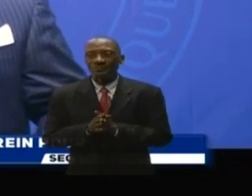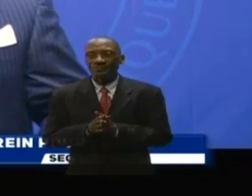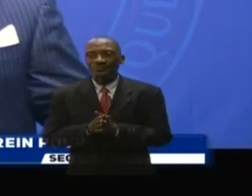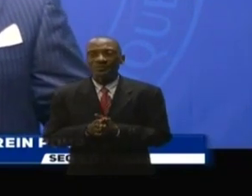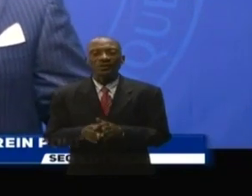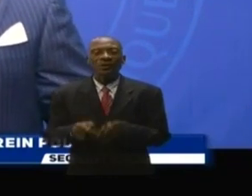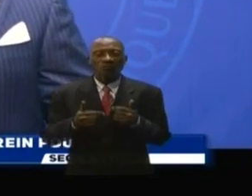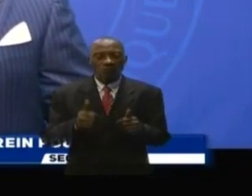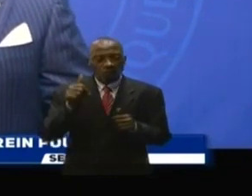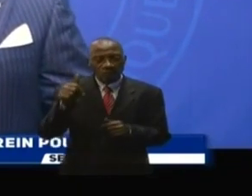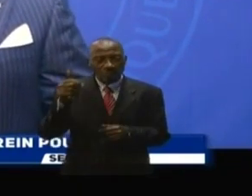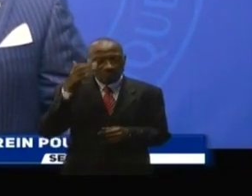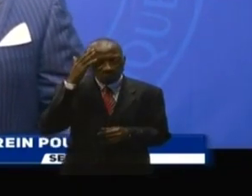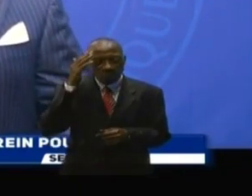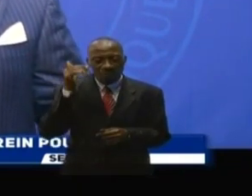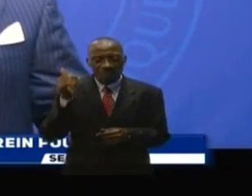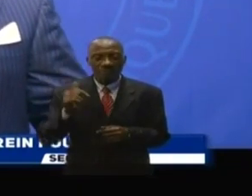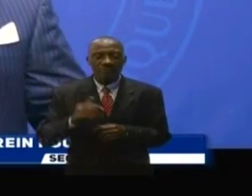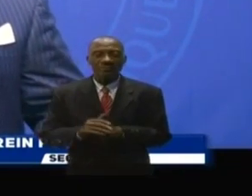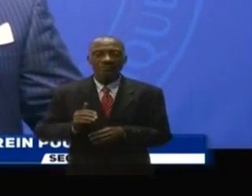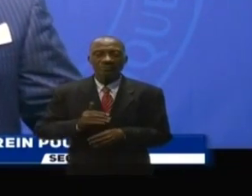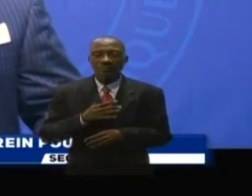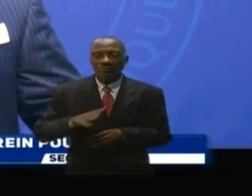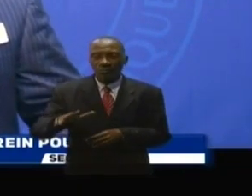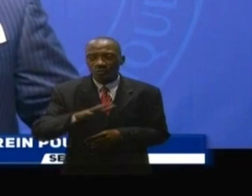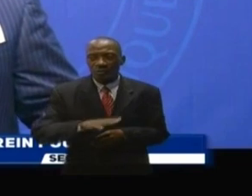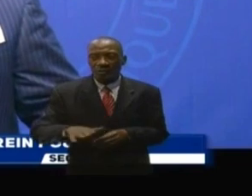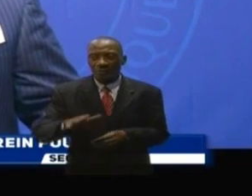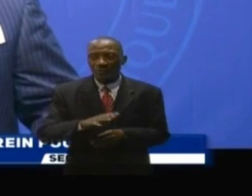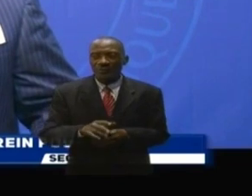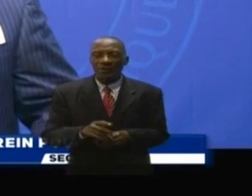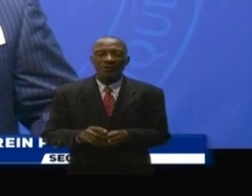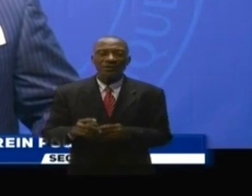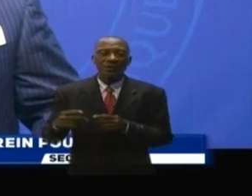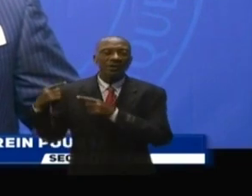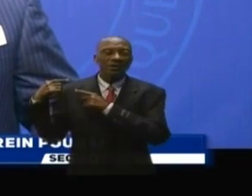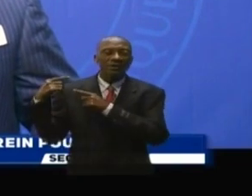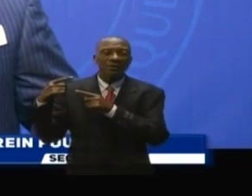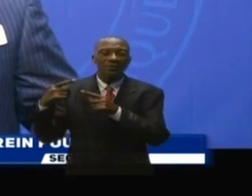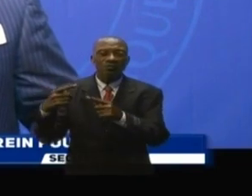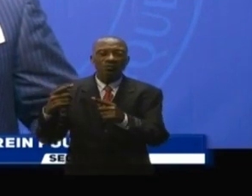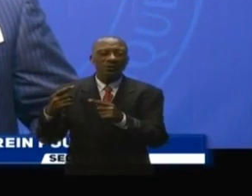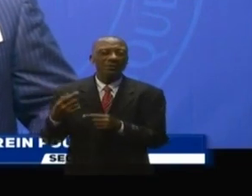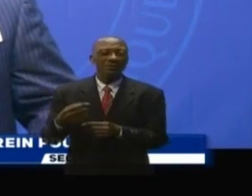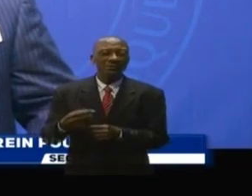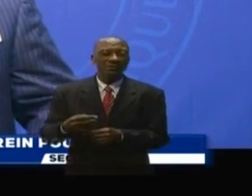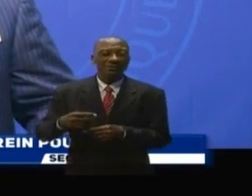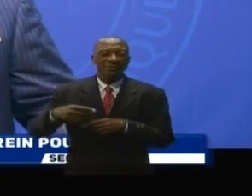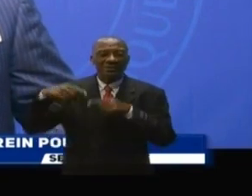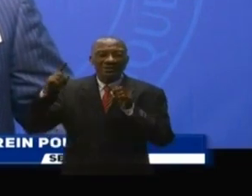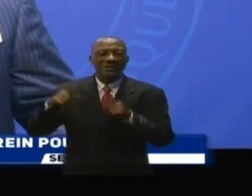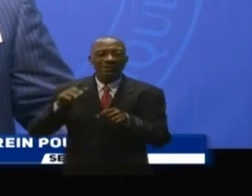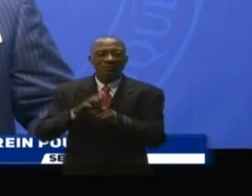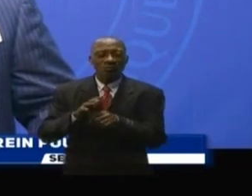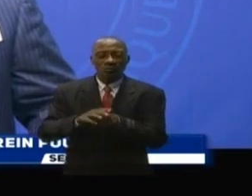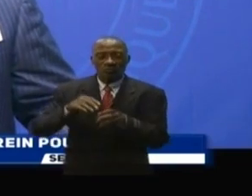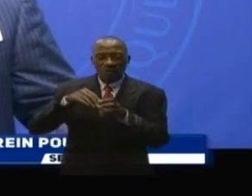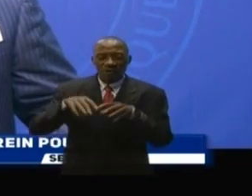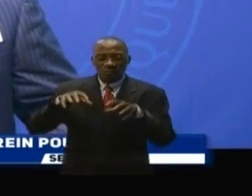vous le savez, notre pays fait face depuis de nombreux mois dans sa partie orientale à une agression vile et